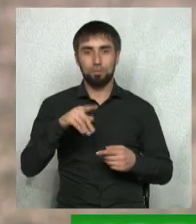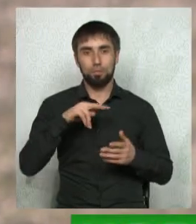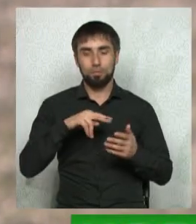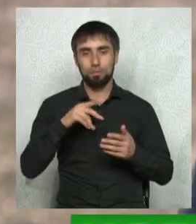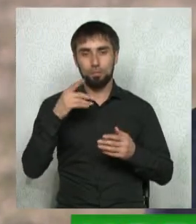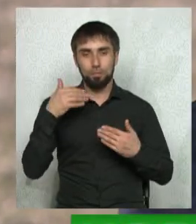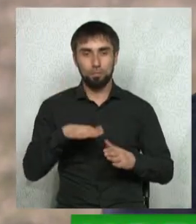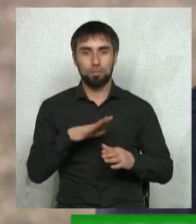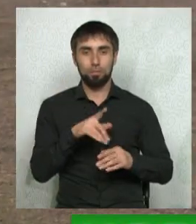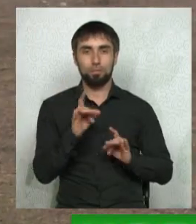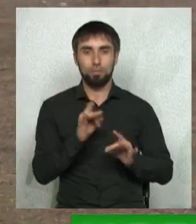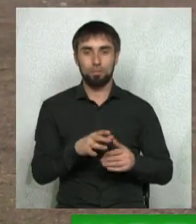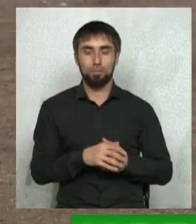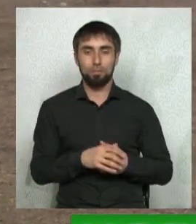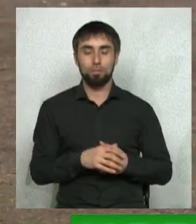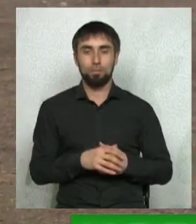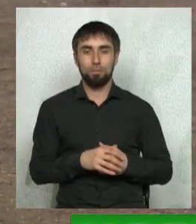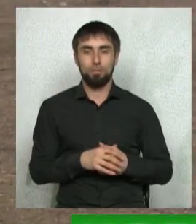работ отказаться.